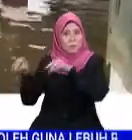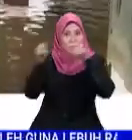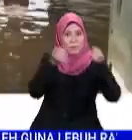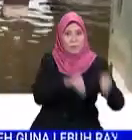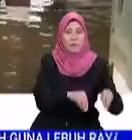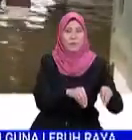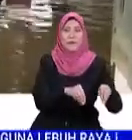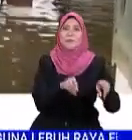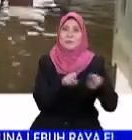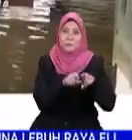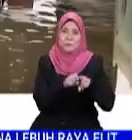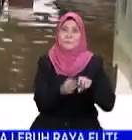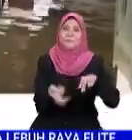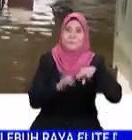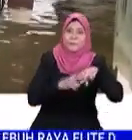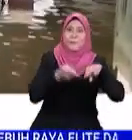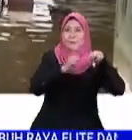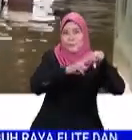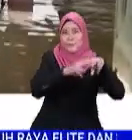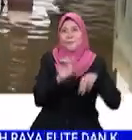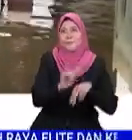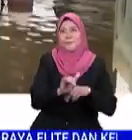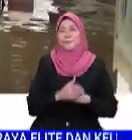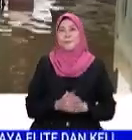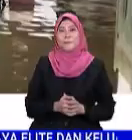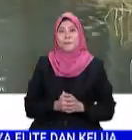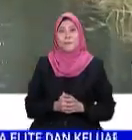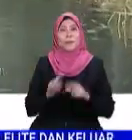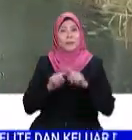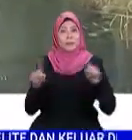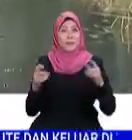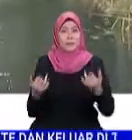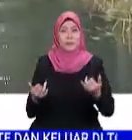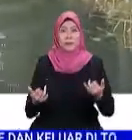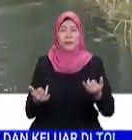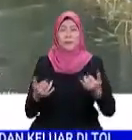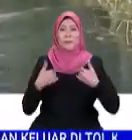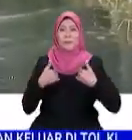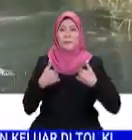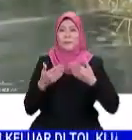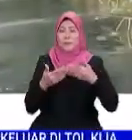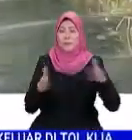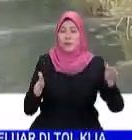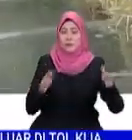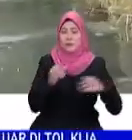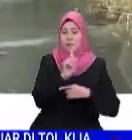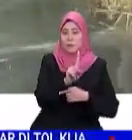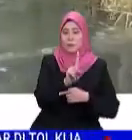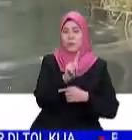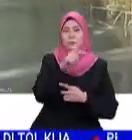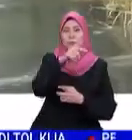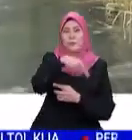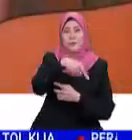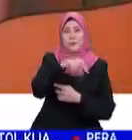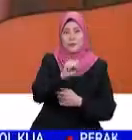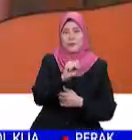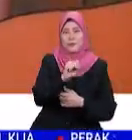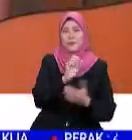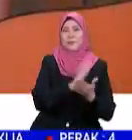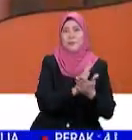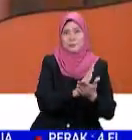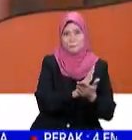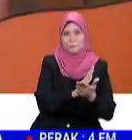pun dijangka akan meningkatlah. Tapi setakat hari ini kita hanya buka satu pusat pemindahan sementara